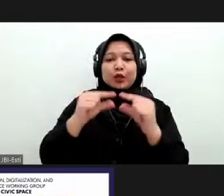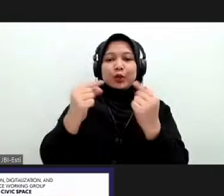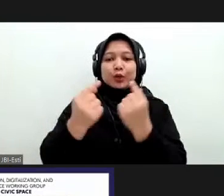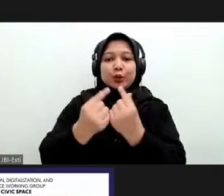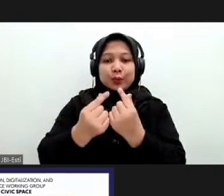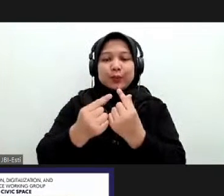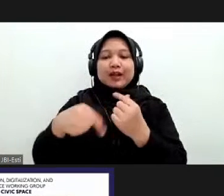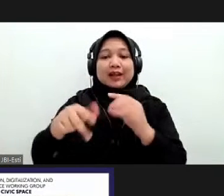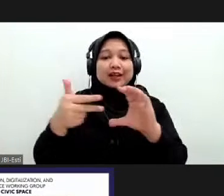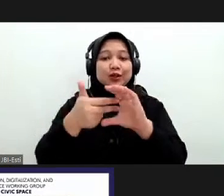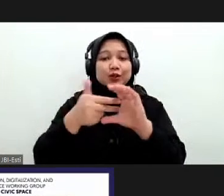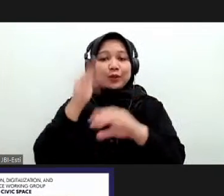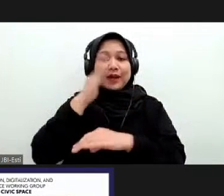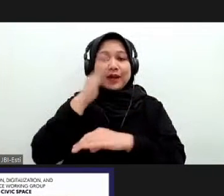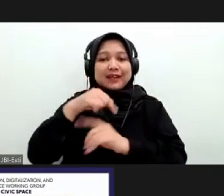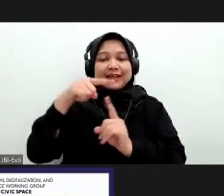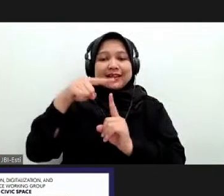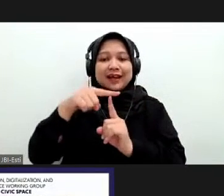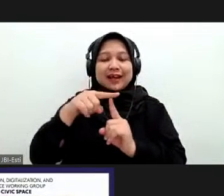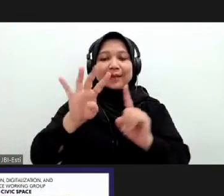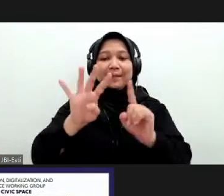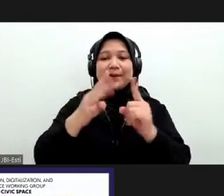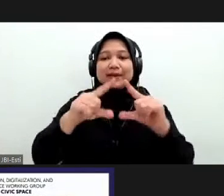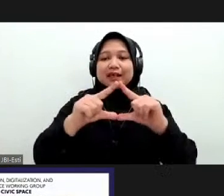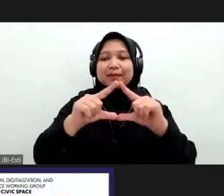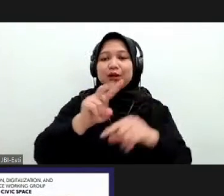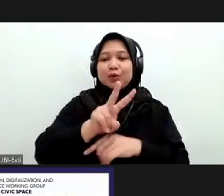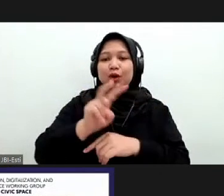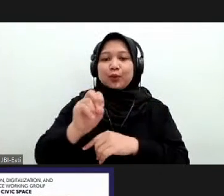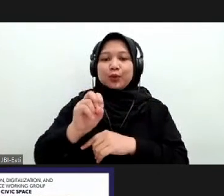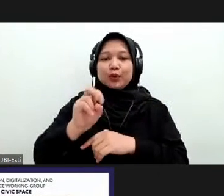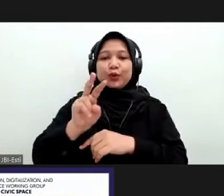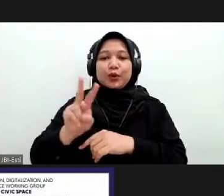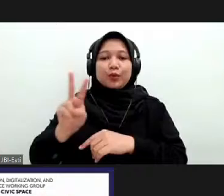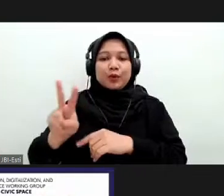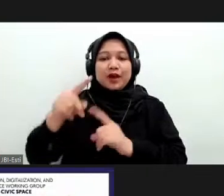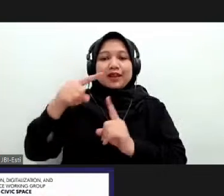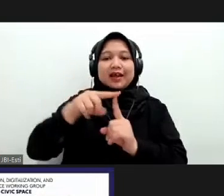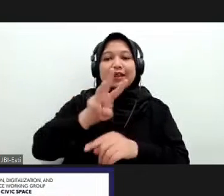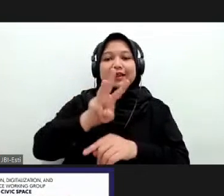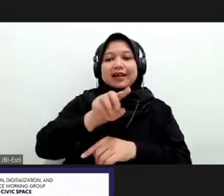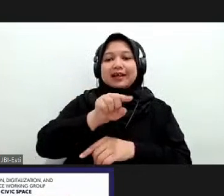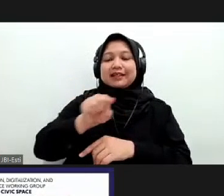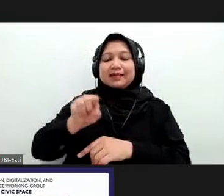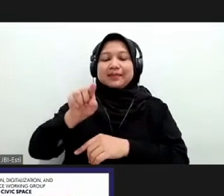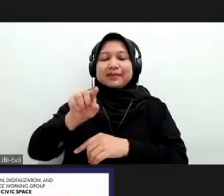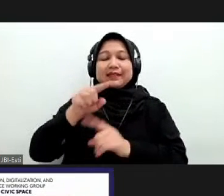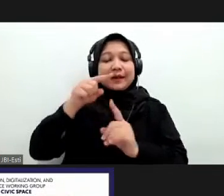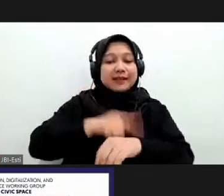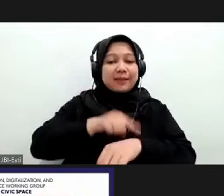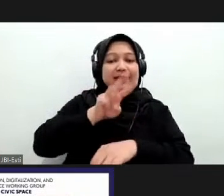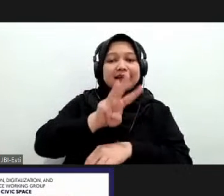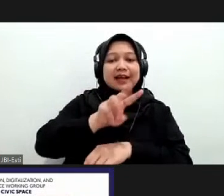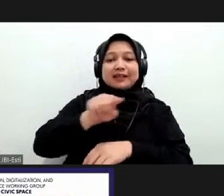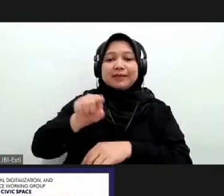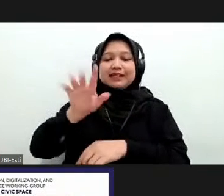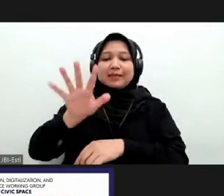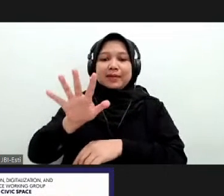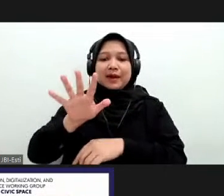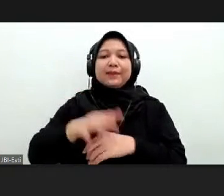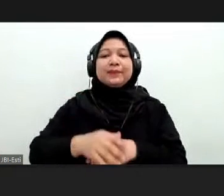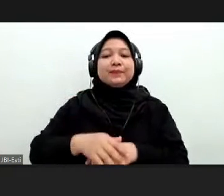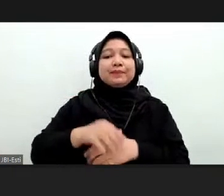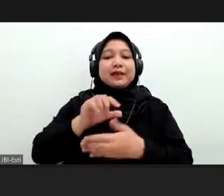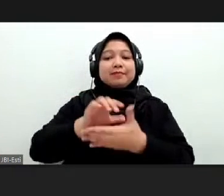pada hari ini, tanggal 14 April 2020 pukul 3 hingga 5 WIB. Perkenalkan Bapak Ibu, nama saya Jenny Wongkar, anggota